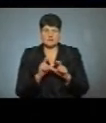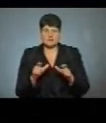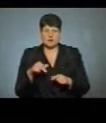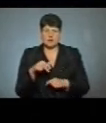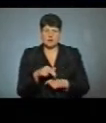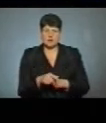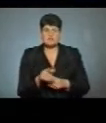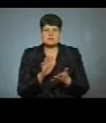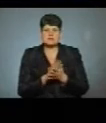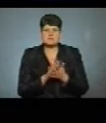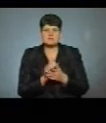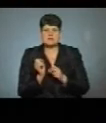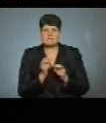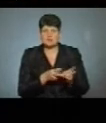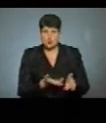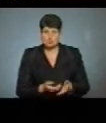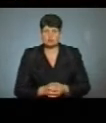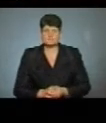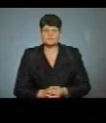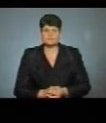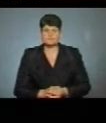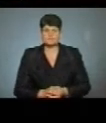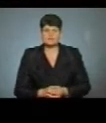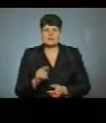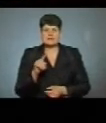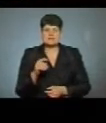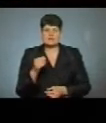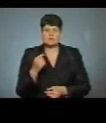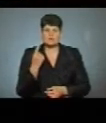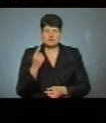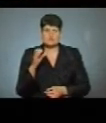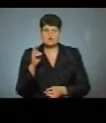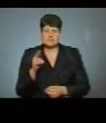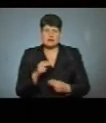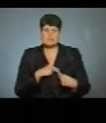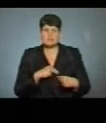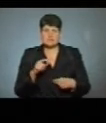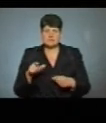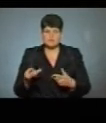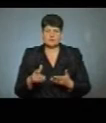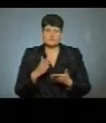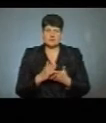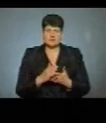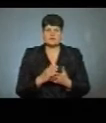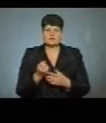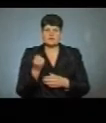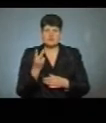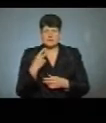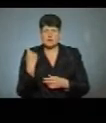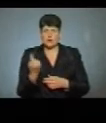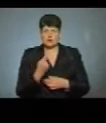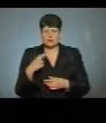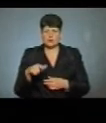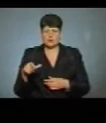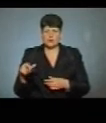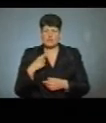ходжу, сміття виношу. За одним соціальним працівником закріплено 12 одиноких осіб, каже директор